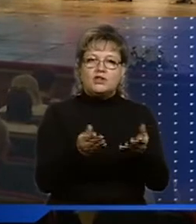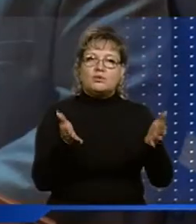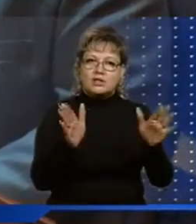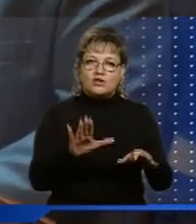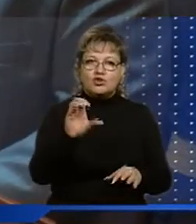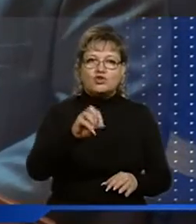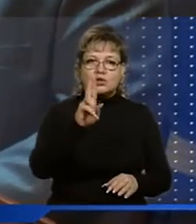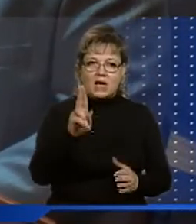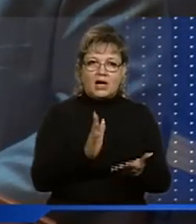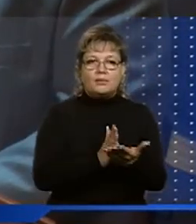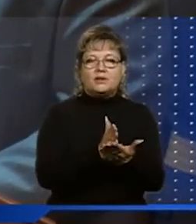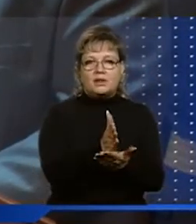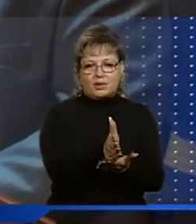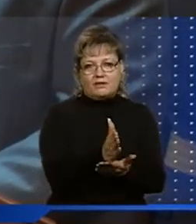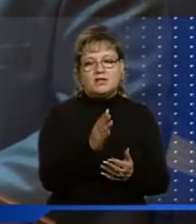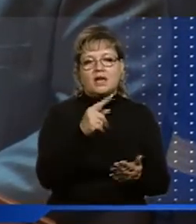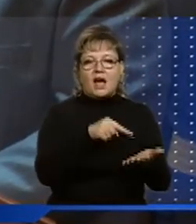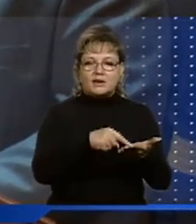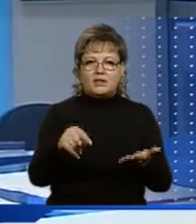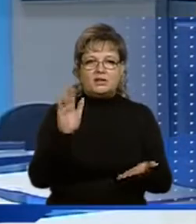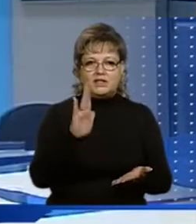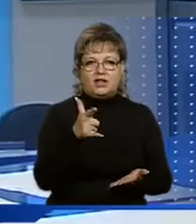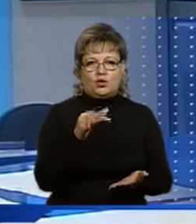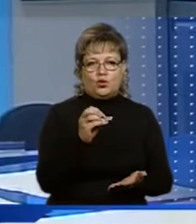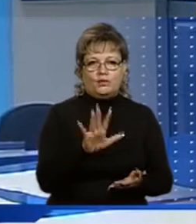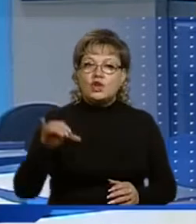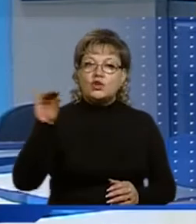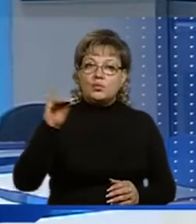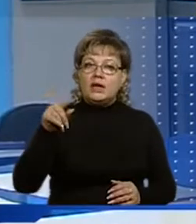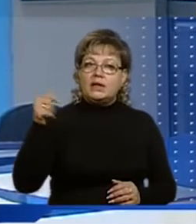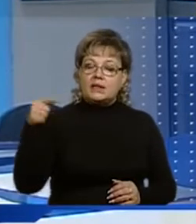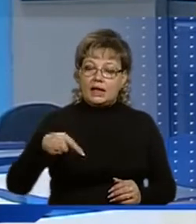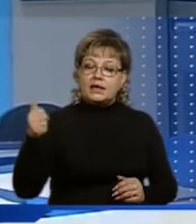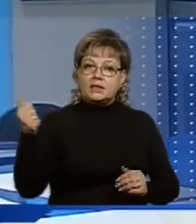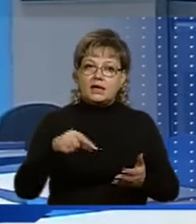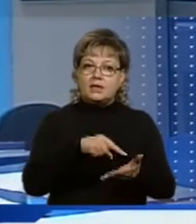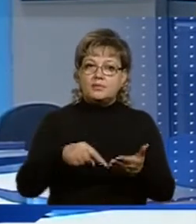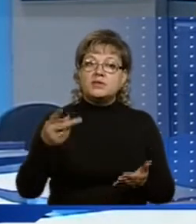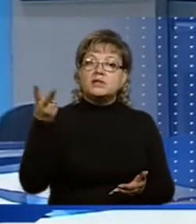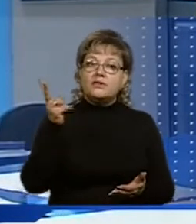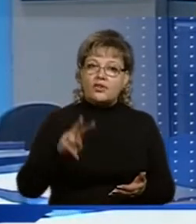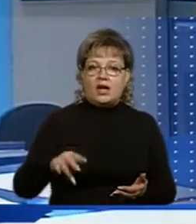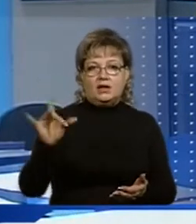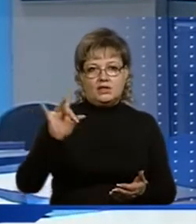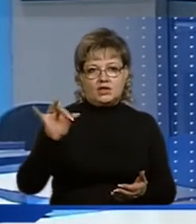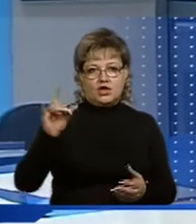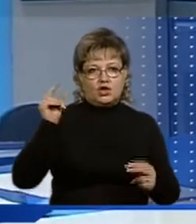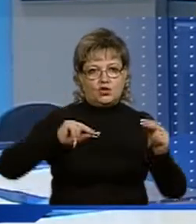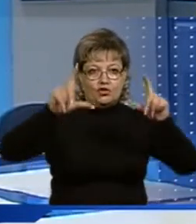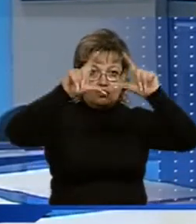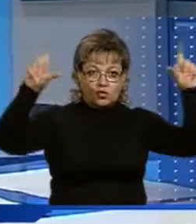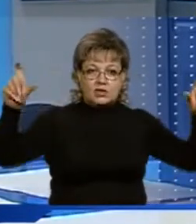остается социально ориентированным, отметил Василий Голубев. Юбилей на этой неделе отметили сразу два донских вуза –